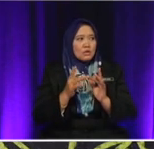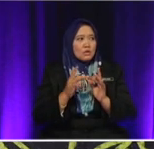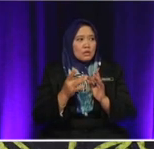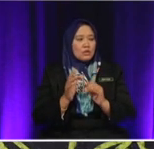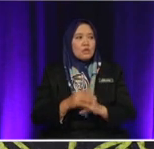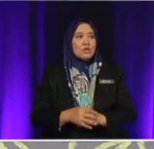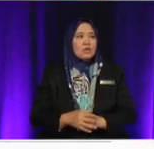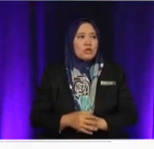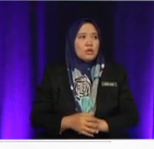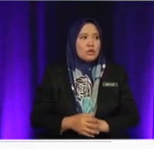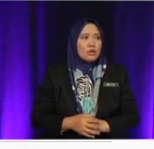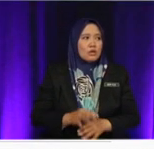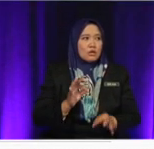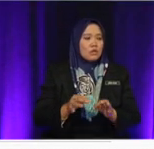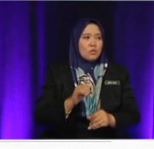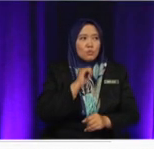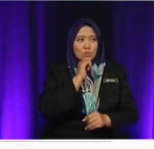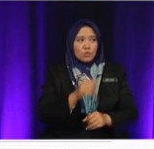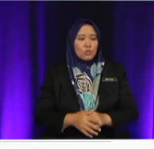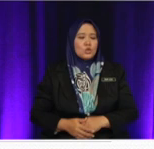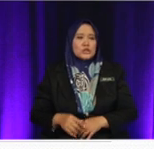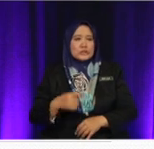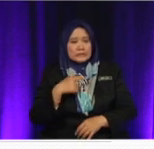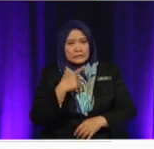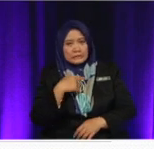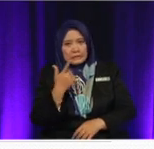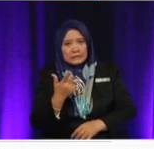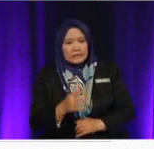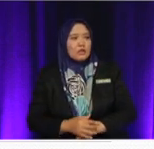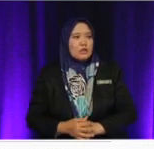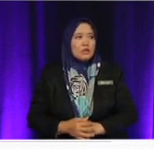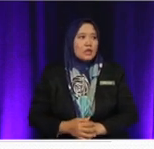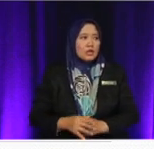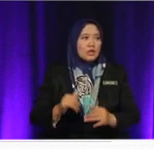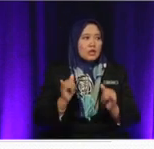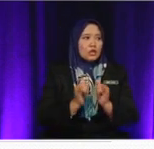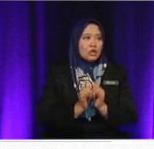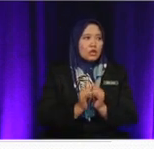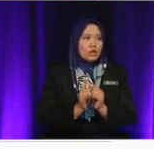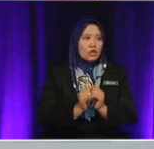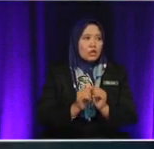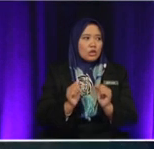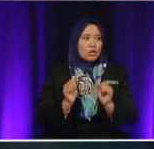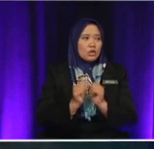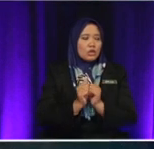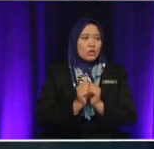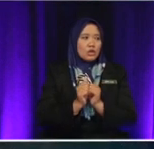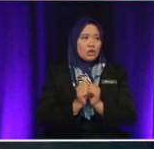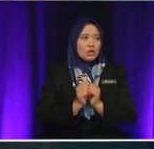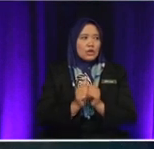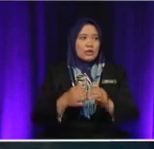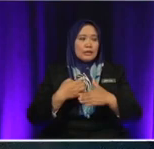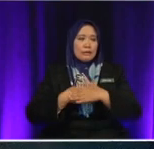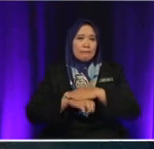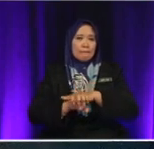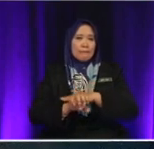macam iklan, risalah, email ataupun fax. Terima kasih Zulaika. Okey.